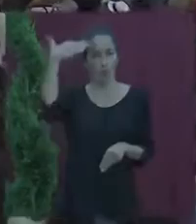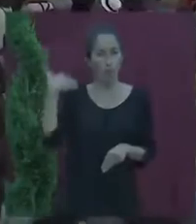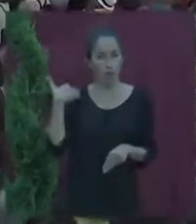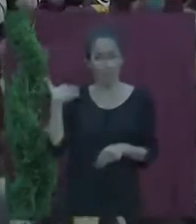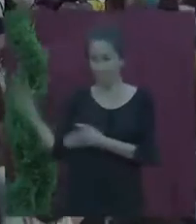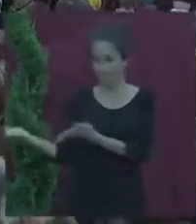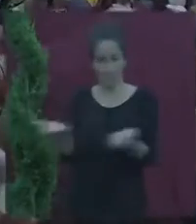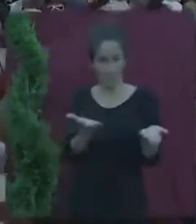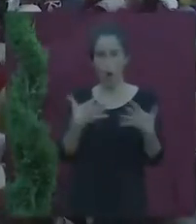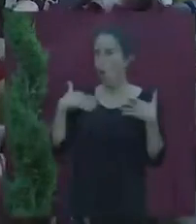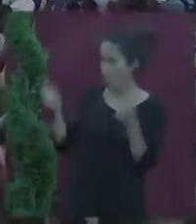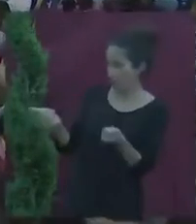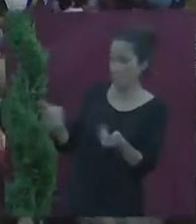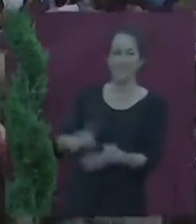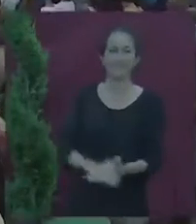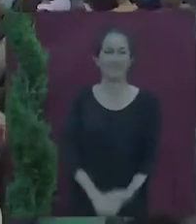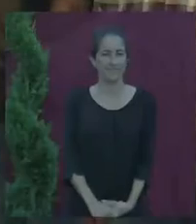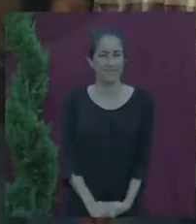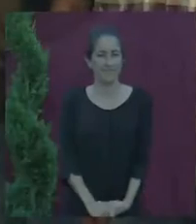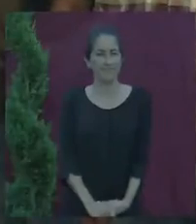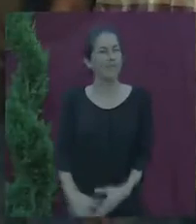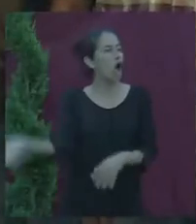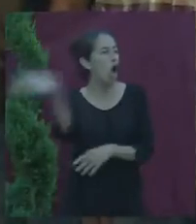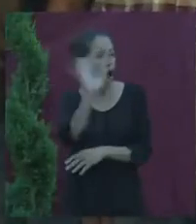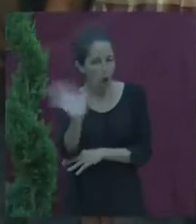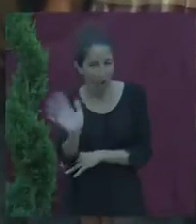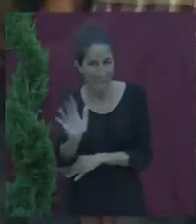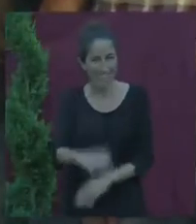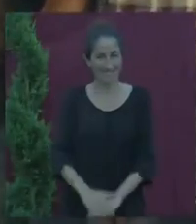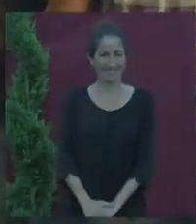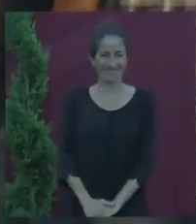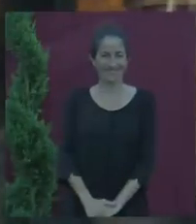Montserrat, com vulguis. Hola.